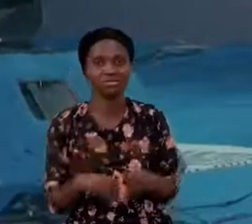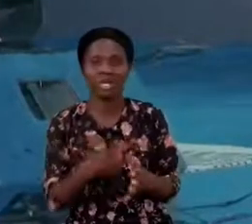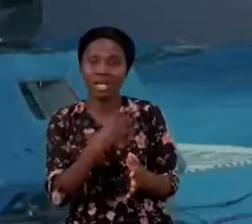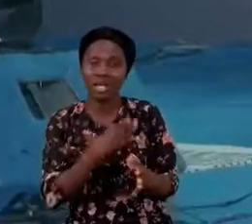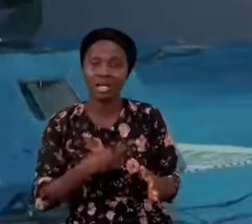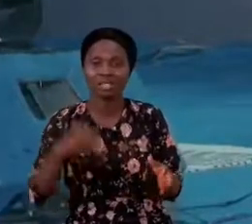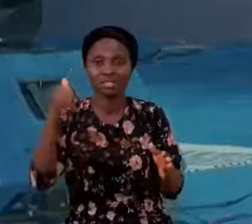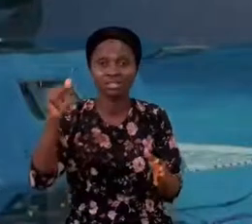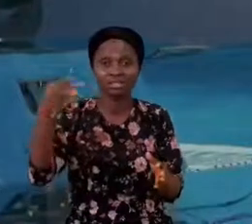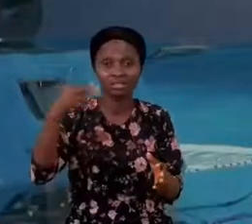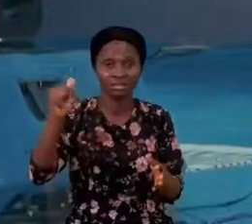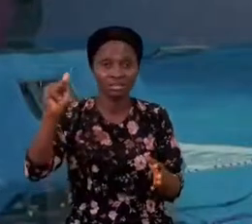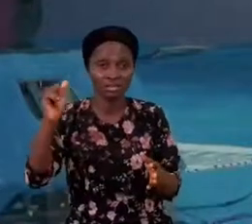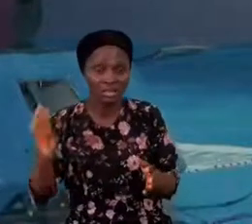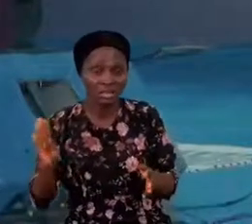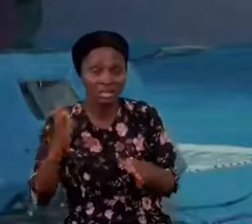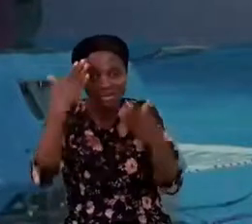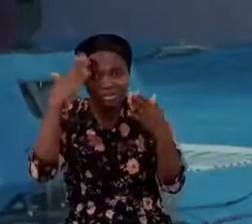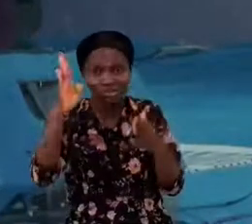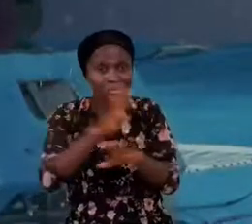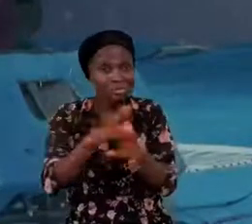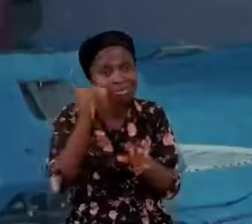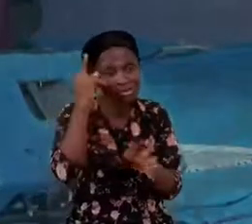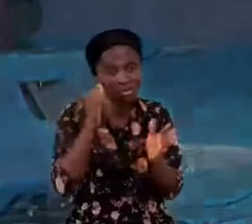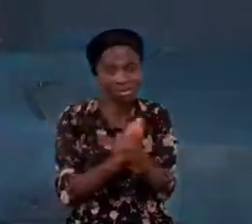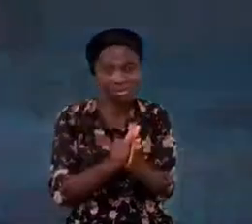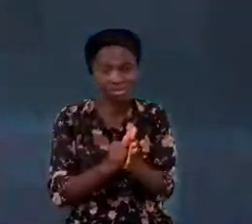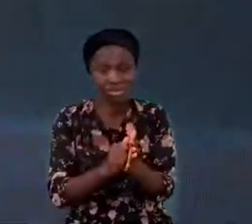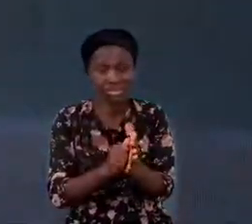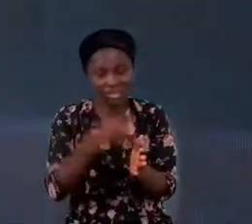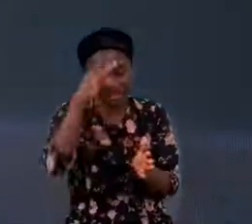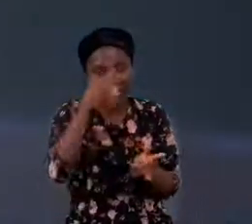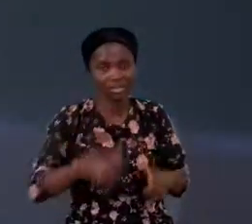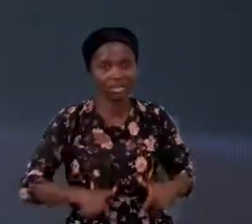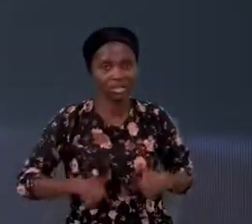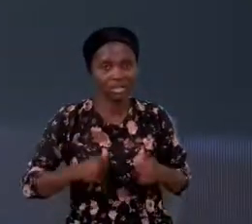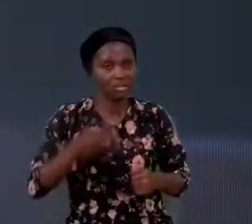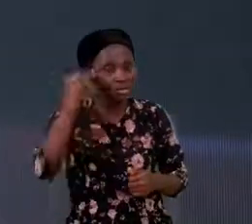vie. Voyez la conviction là-bas à ne pas vendre. Voyez le courage là-bas.